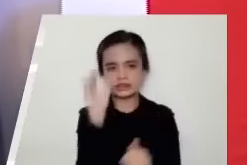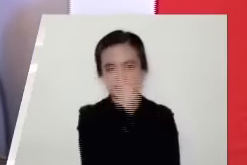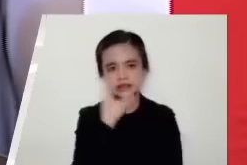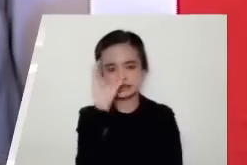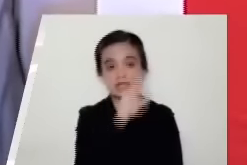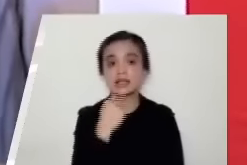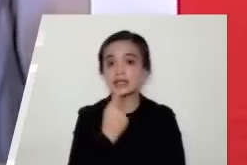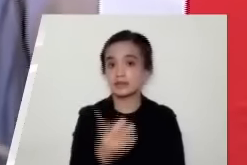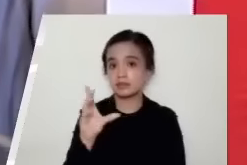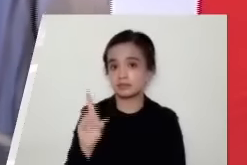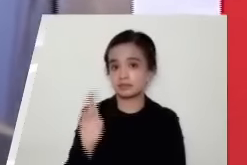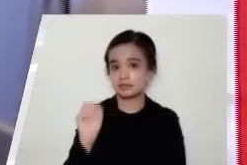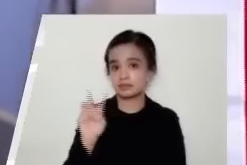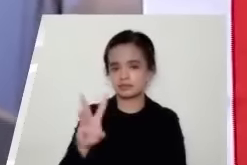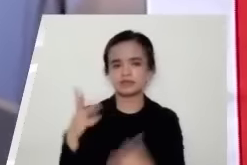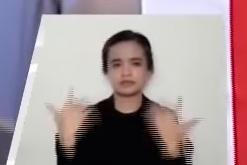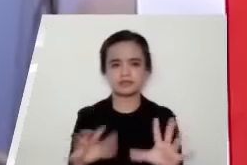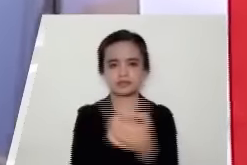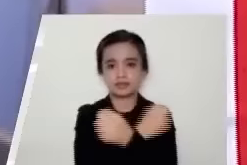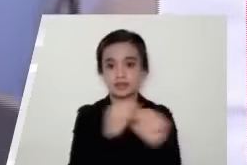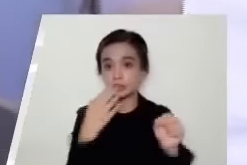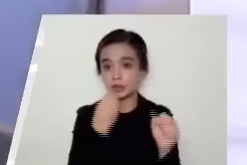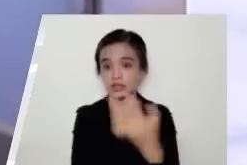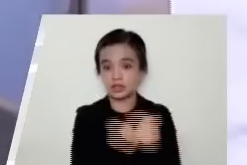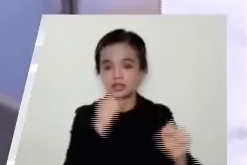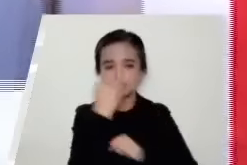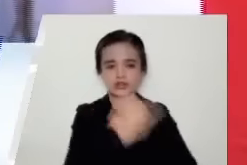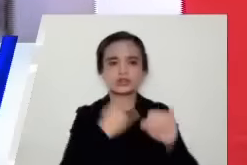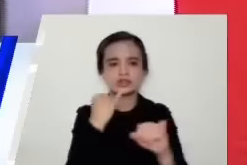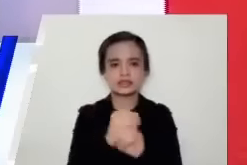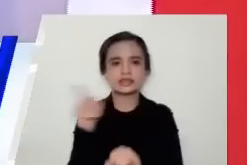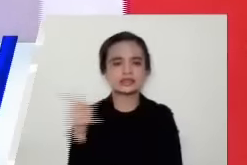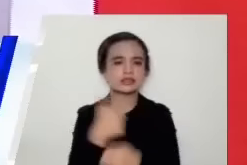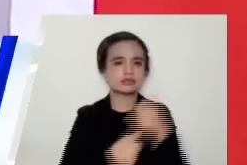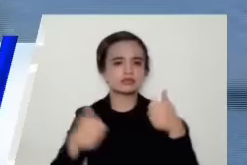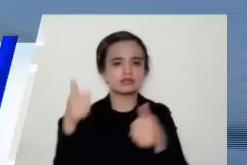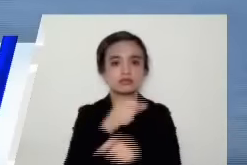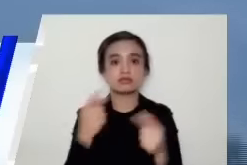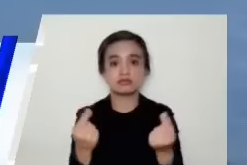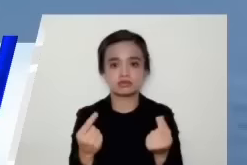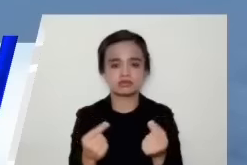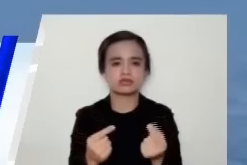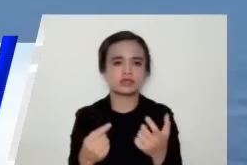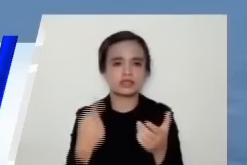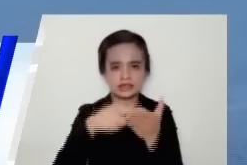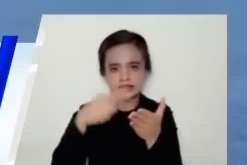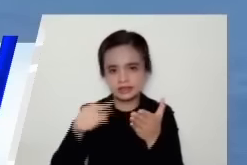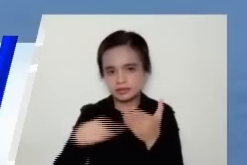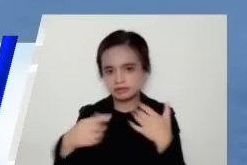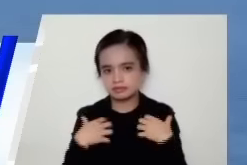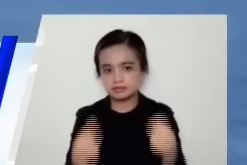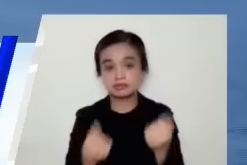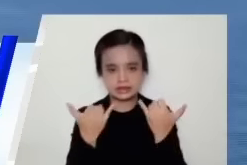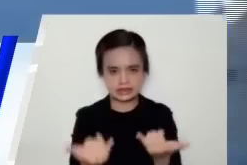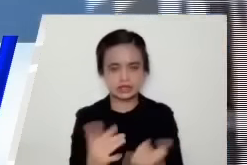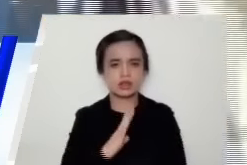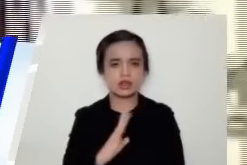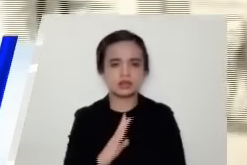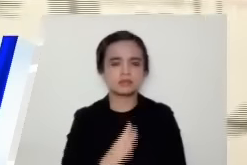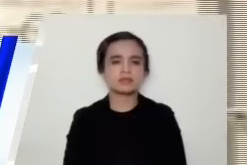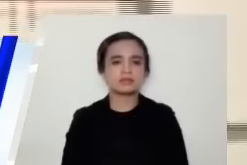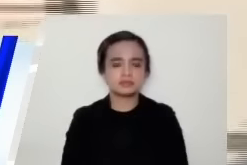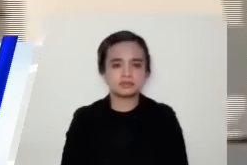Workers, na-rescue sila ng international forces doon. Isinailalim sila sa medical checkup at nasa maayos ng lagay.